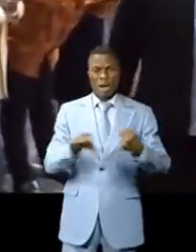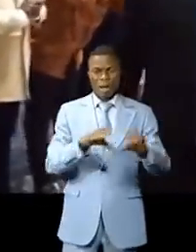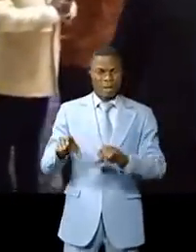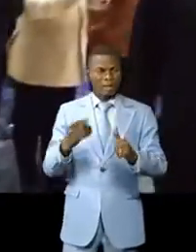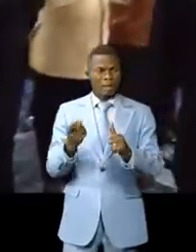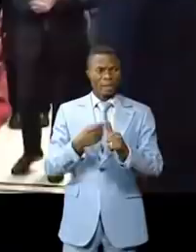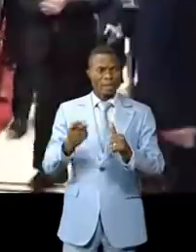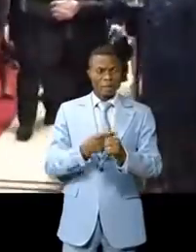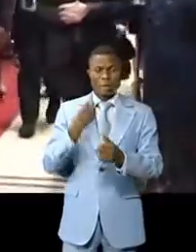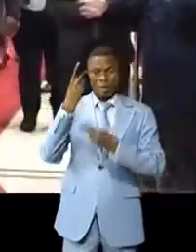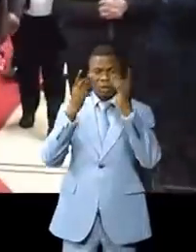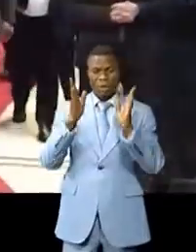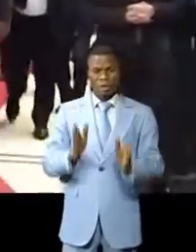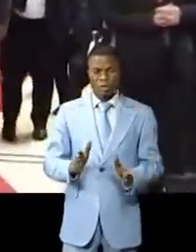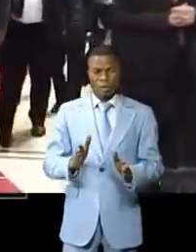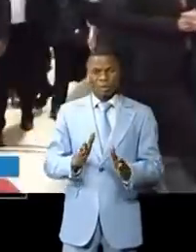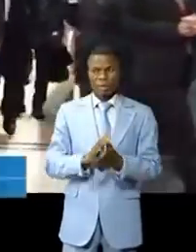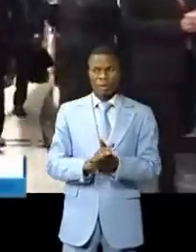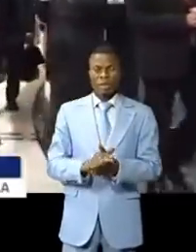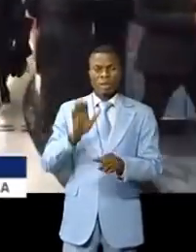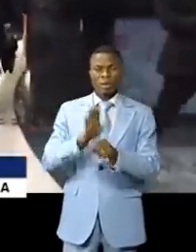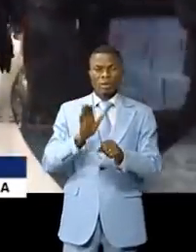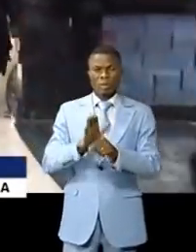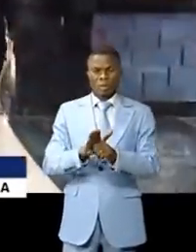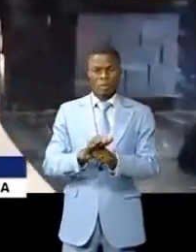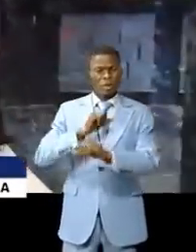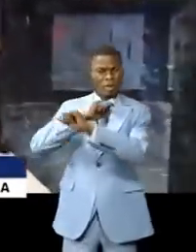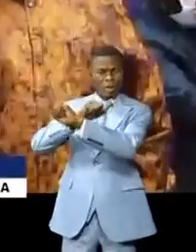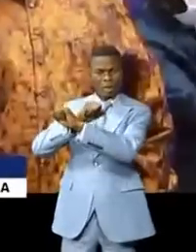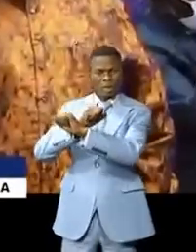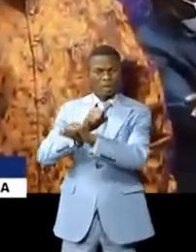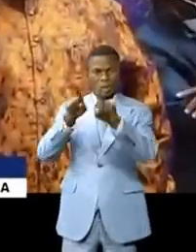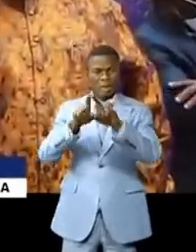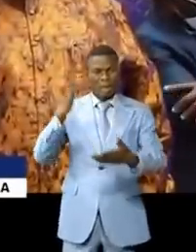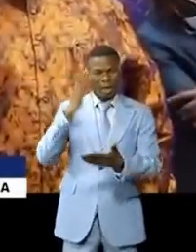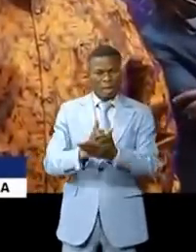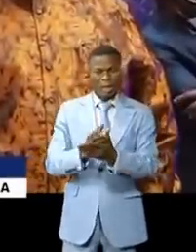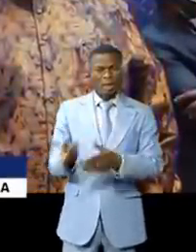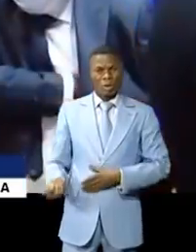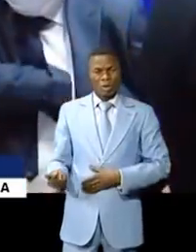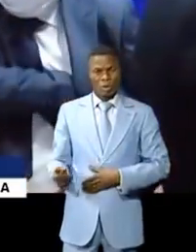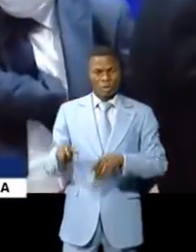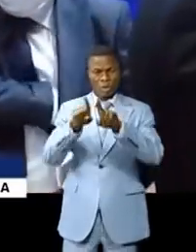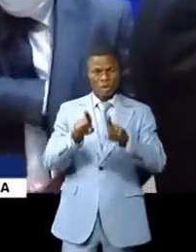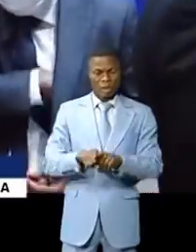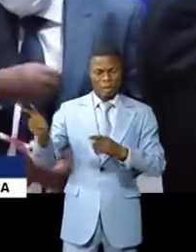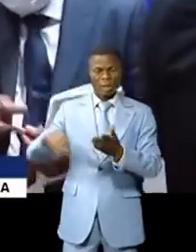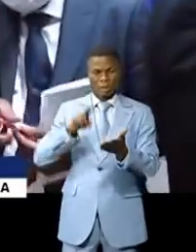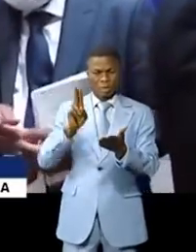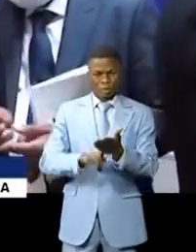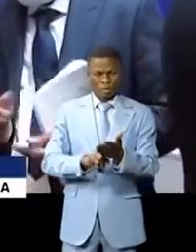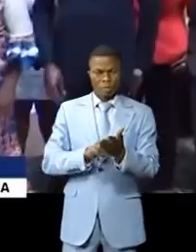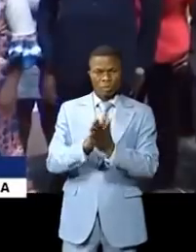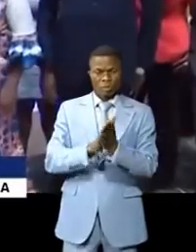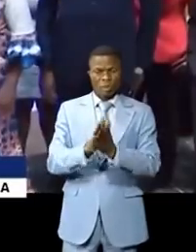portant sur le tourisme, la non-double imposition et la protection, la lutte contre la fraude et un dernier accord qui va